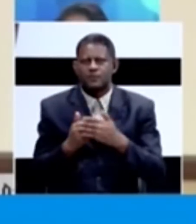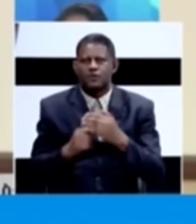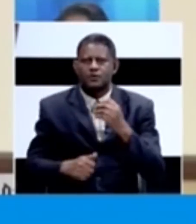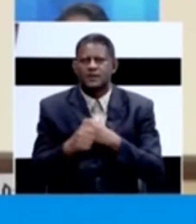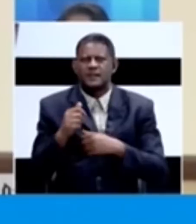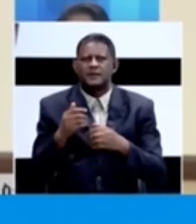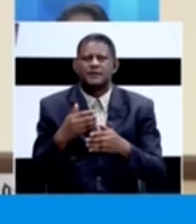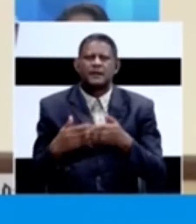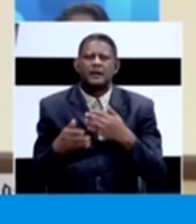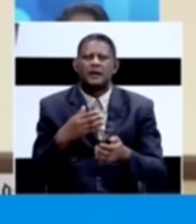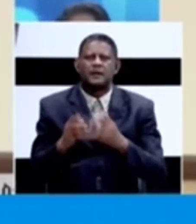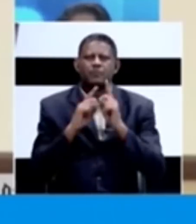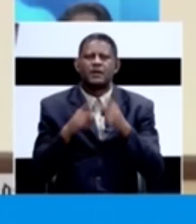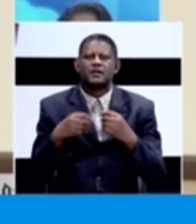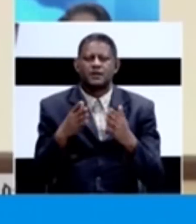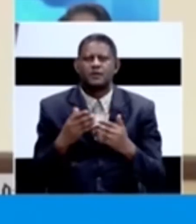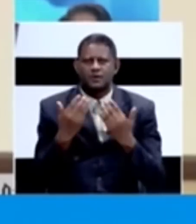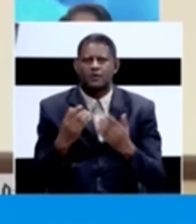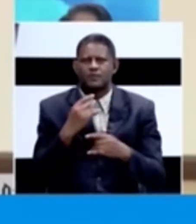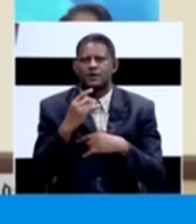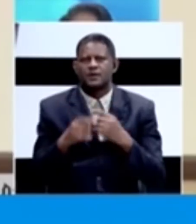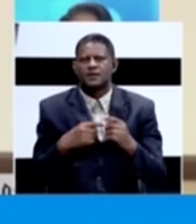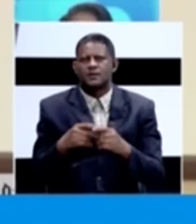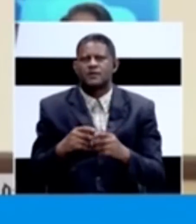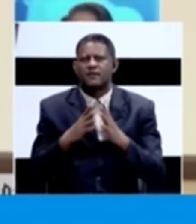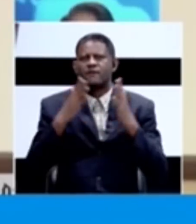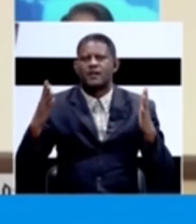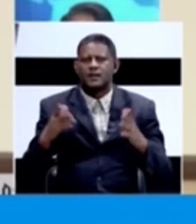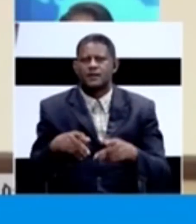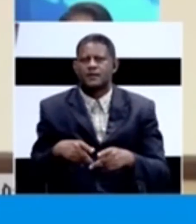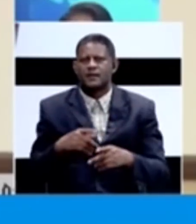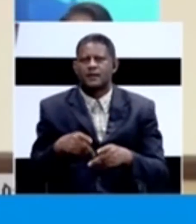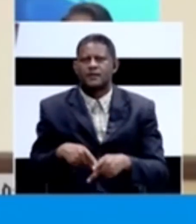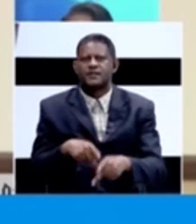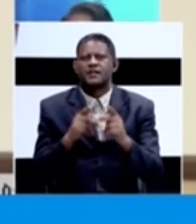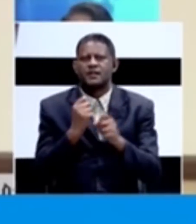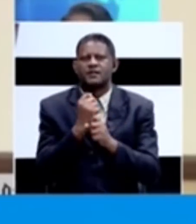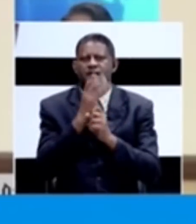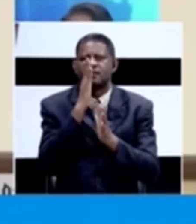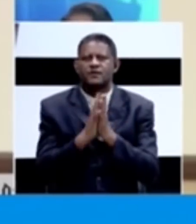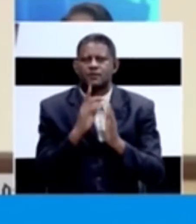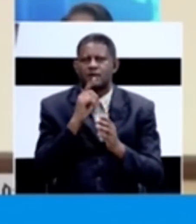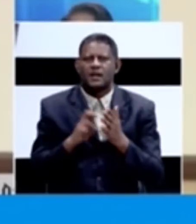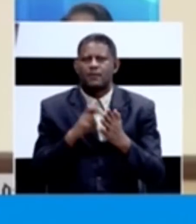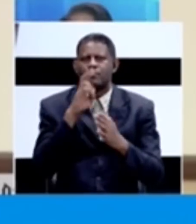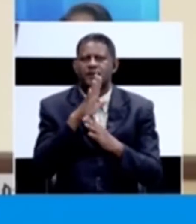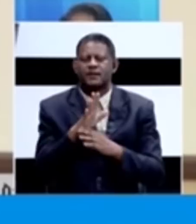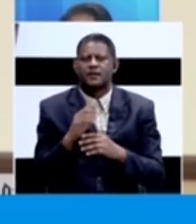ዘናእስ ምላሽ ሂቦም እዮም። ዘንድሮ በጣም ሰፋ ያለ የግብርና ስራ ተሰርቷል።